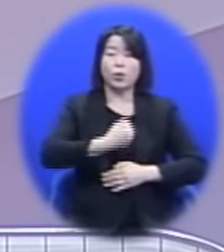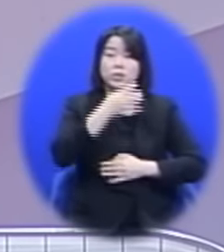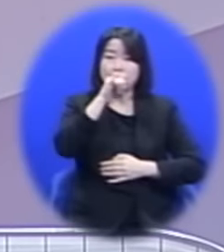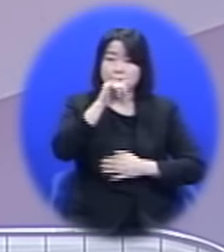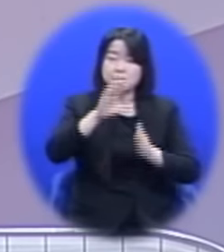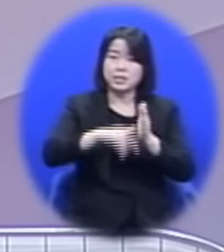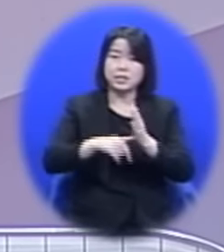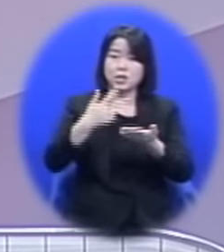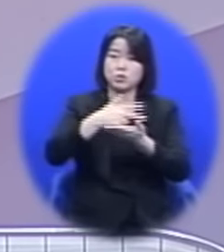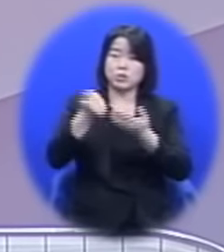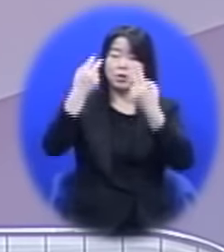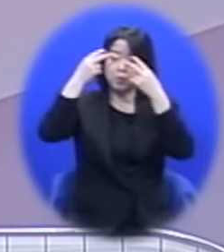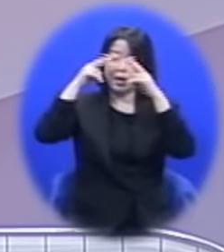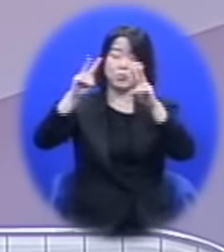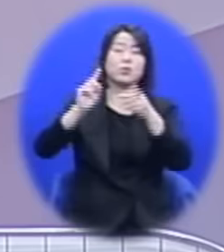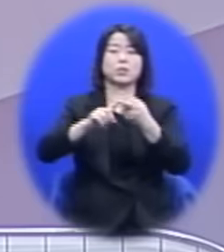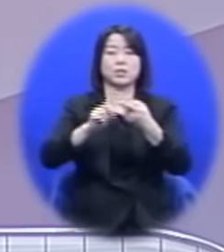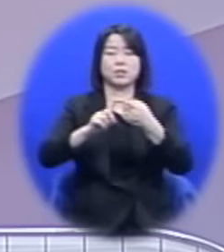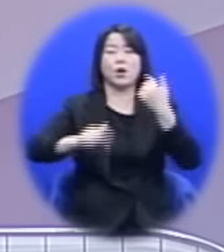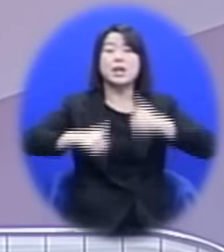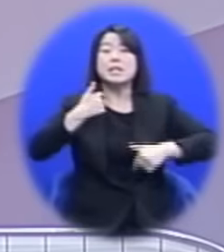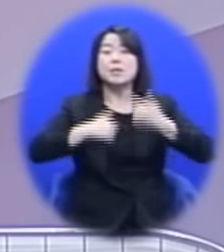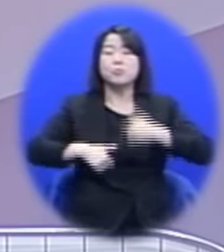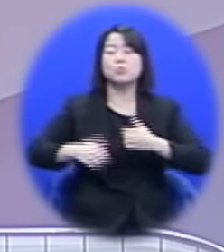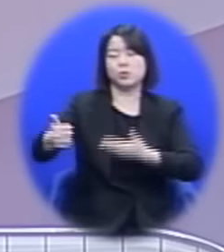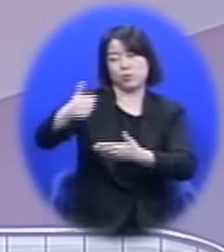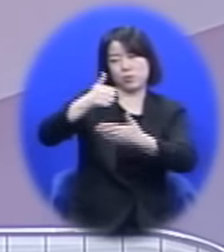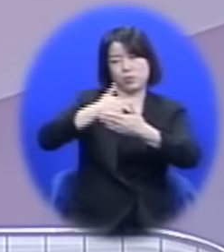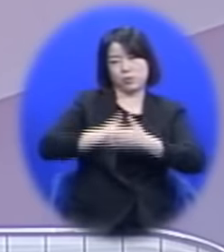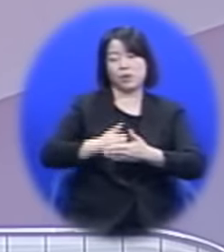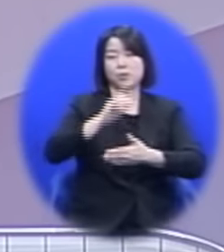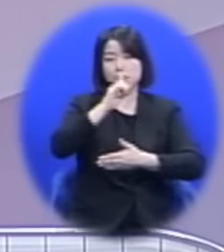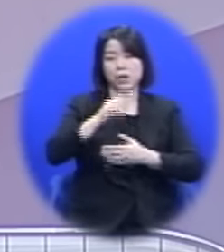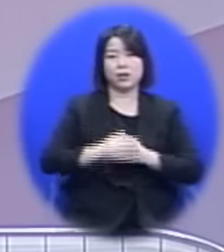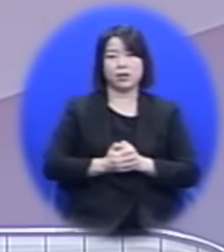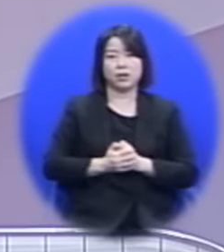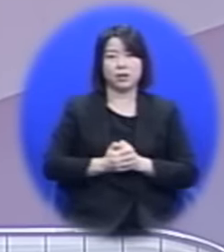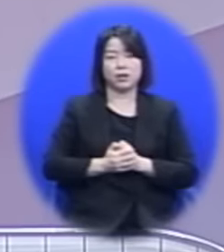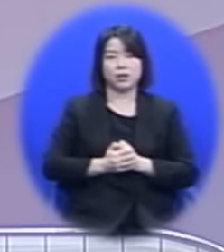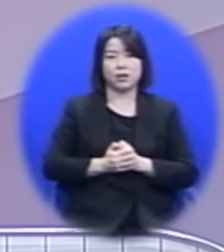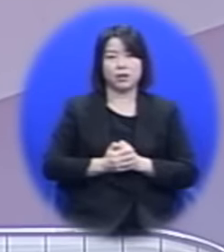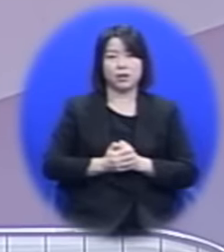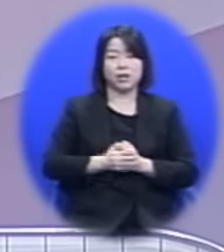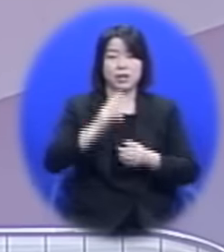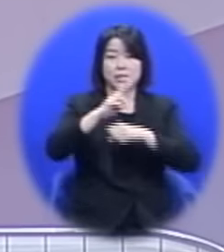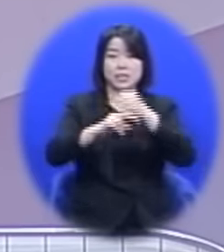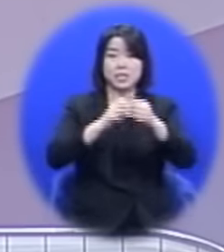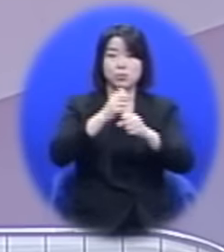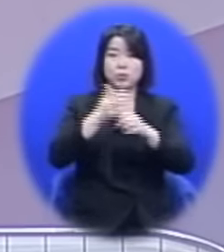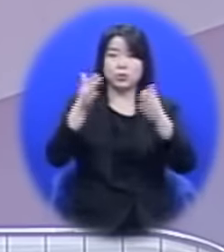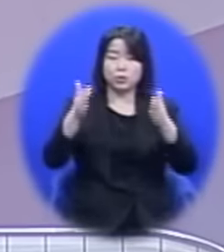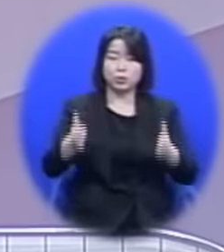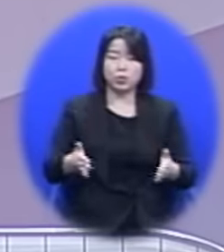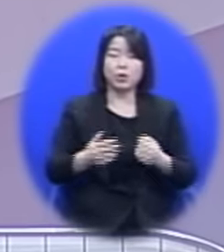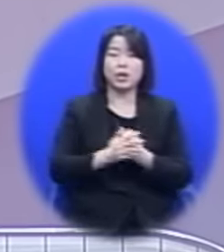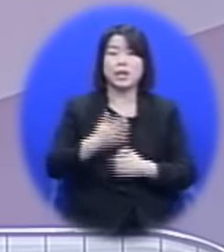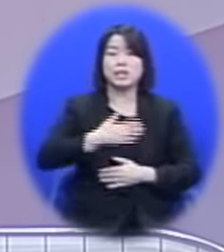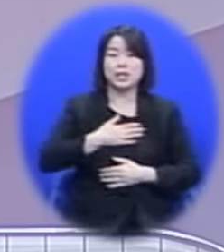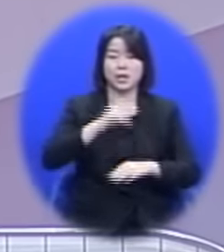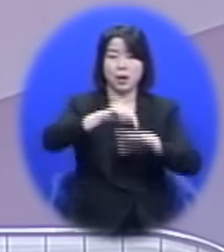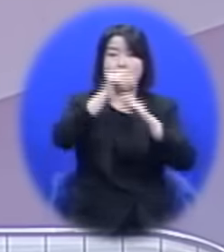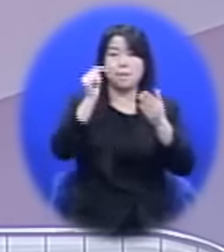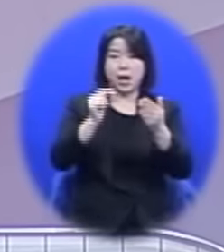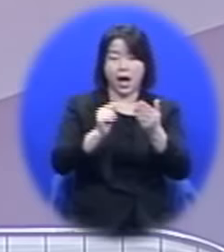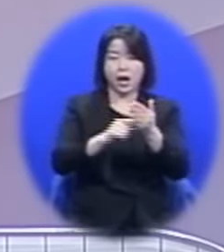것에 대해서 기쁨으로 받아들였다는 거예요. 25년이 지나는 동안에 저에게 시온의